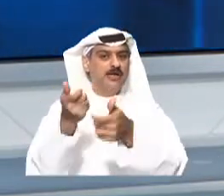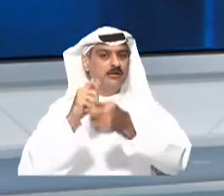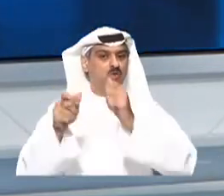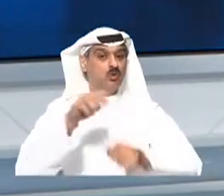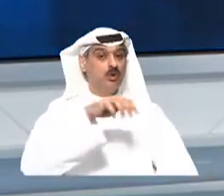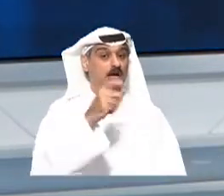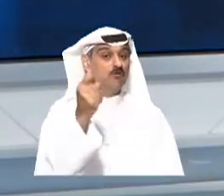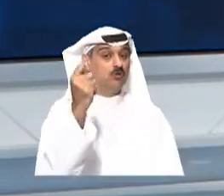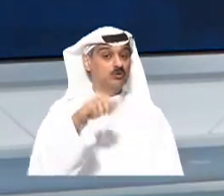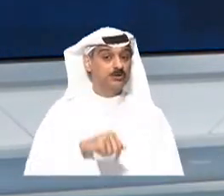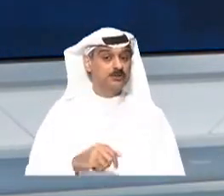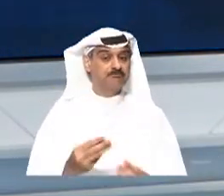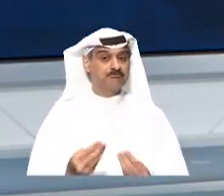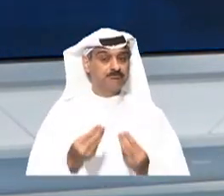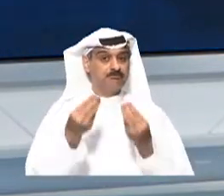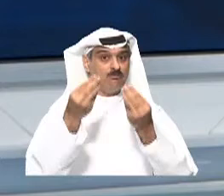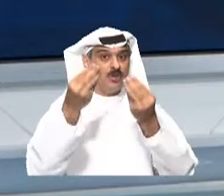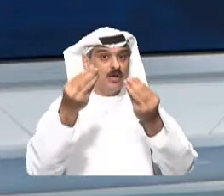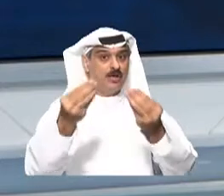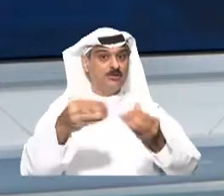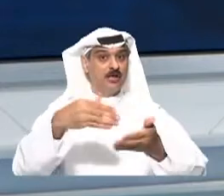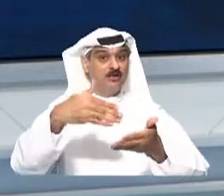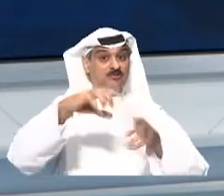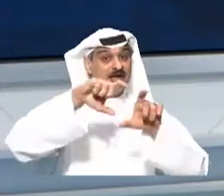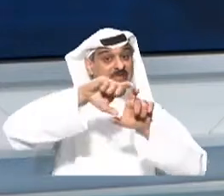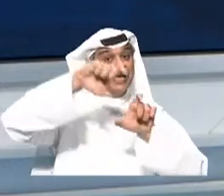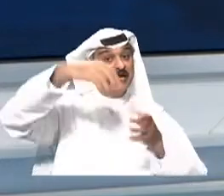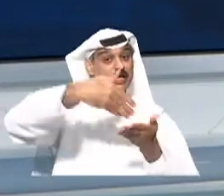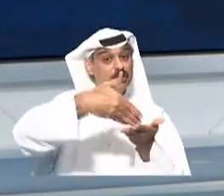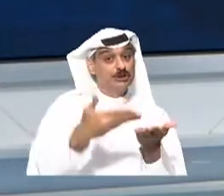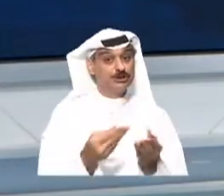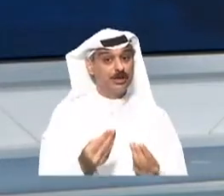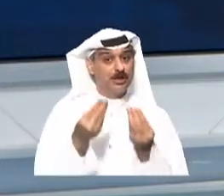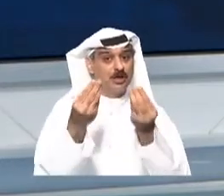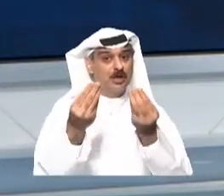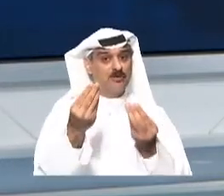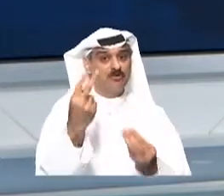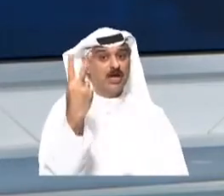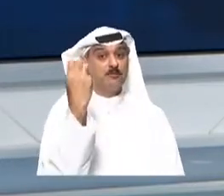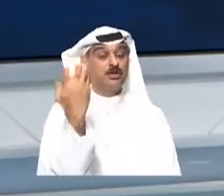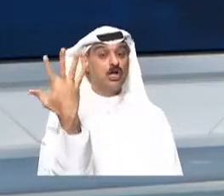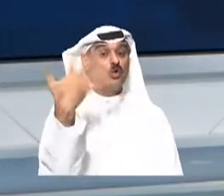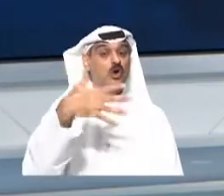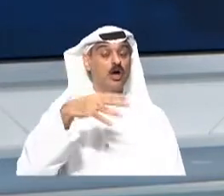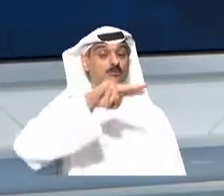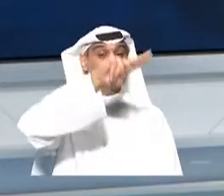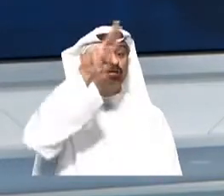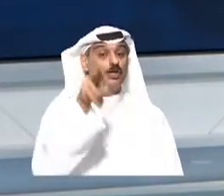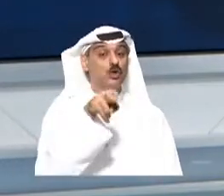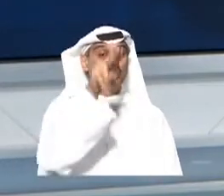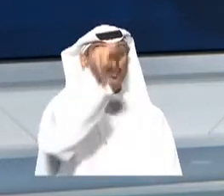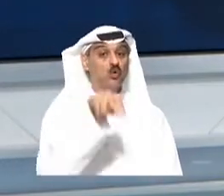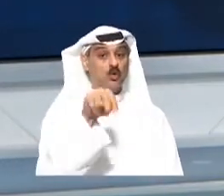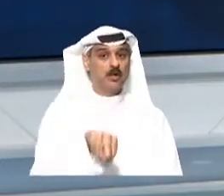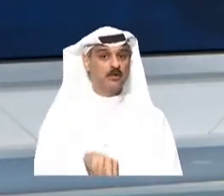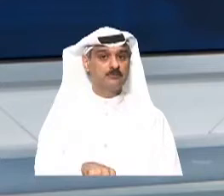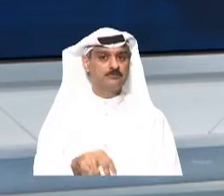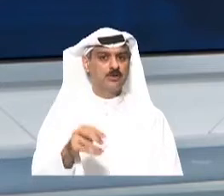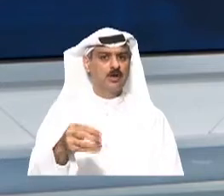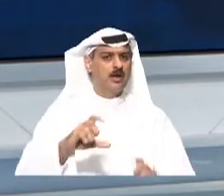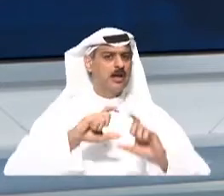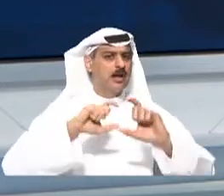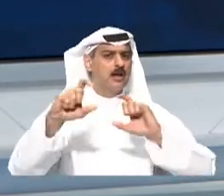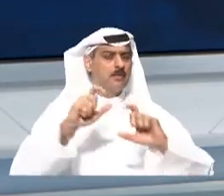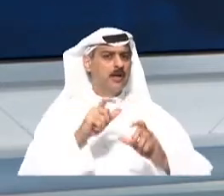الإضافية لرأس المال بقيمة 250 مليون دولار أو ما يعادلها بالعملات الأخرى. وأضاف البنك في